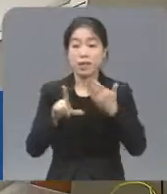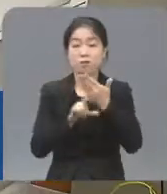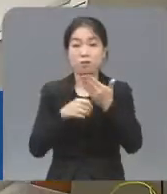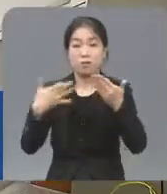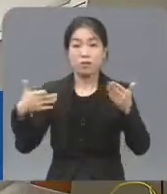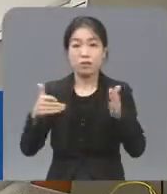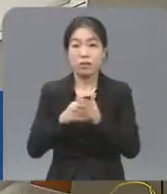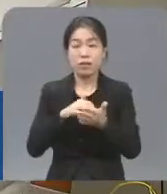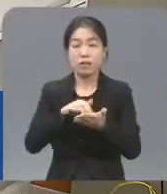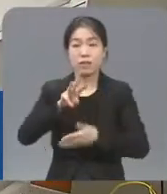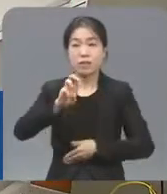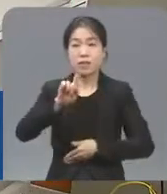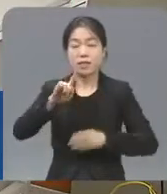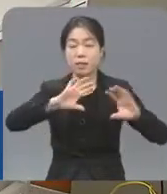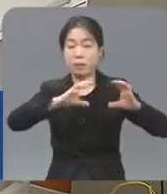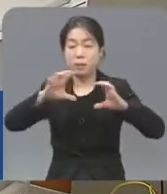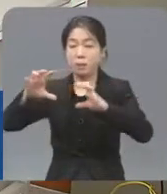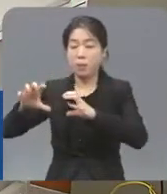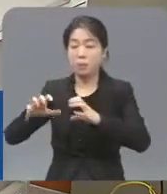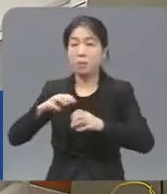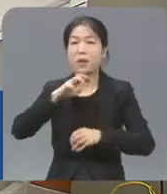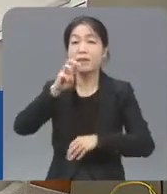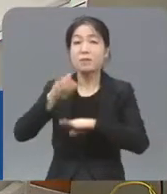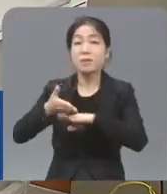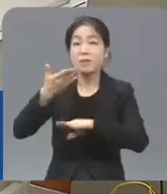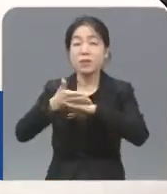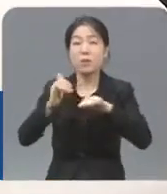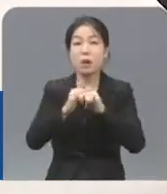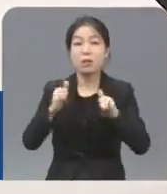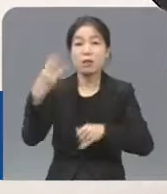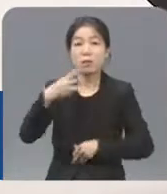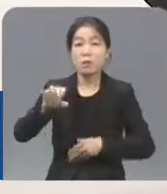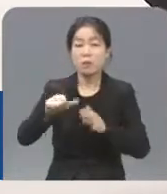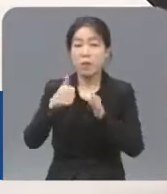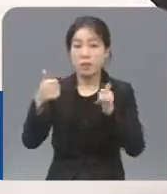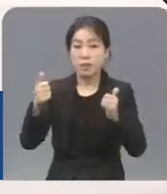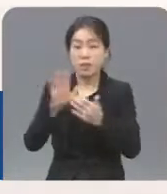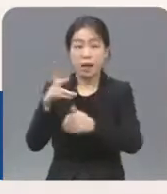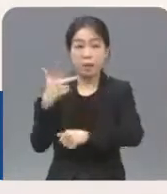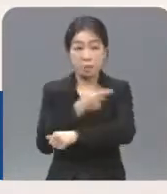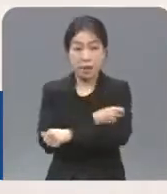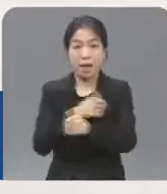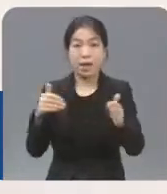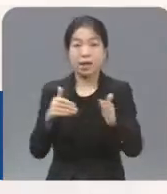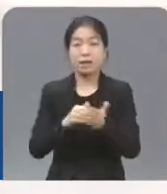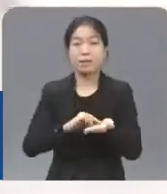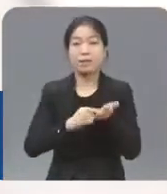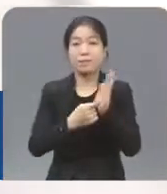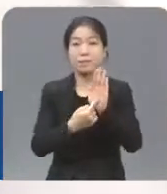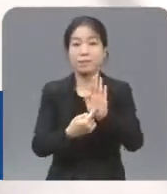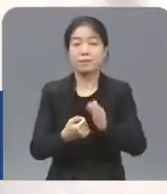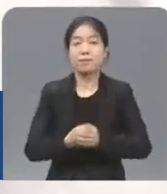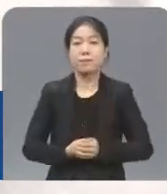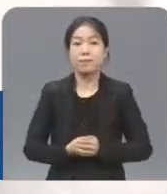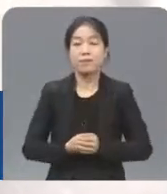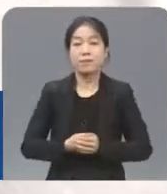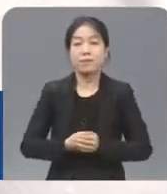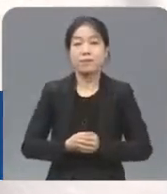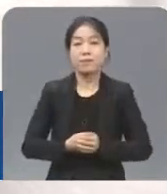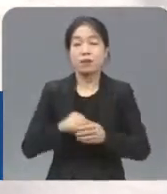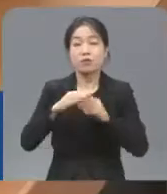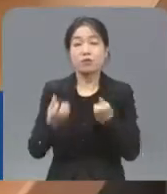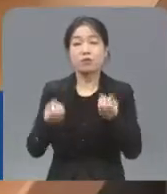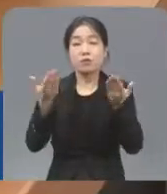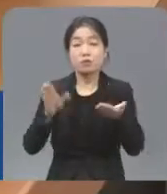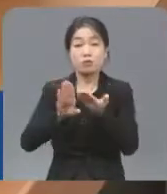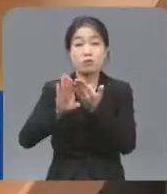31개 국적의 만 30살 이상의 외국인 3500여 맥이 백신을 접종 했다고 밝혔습니다 광산구는 추석